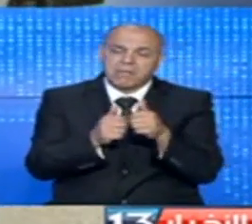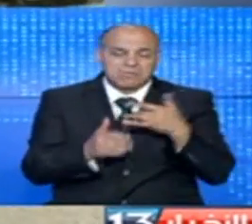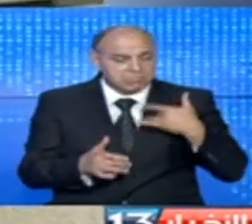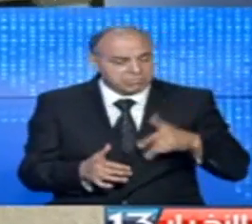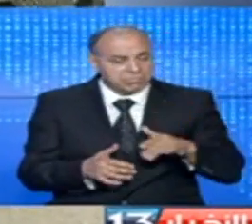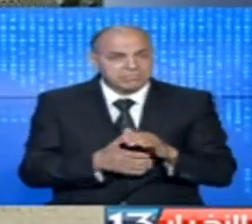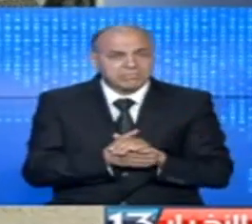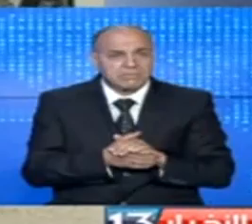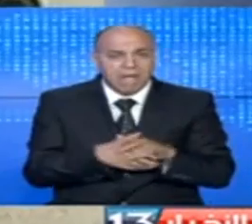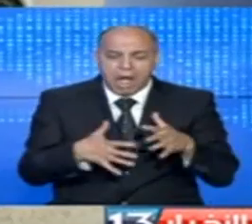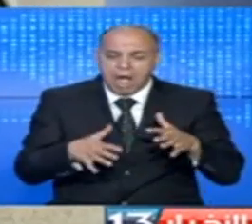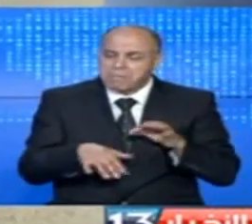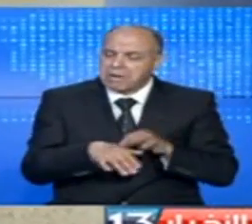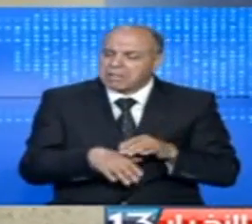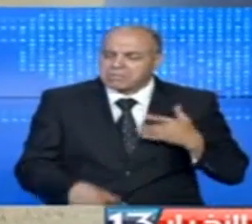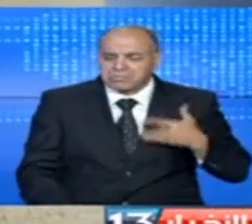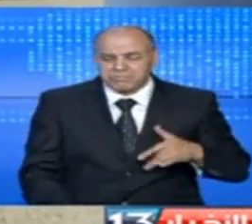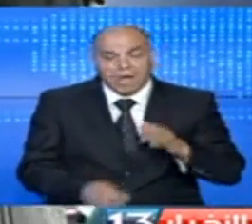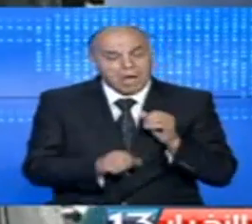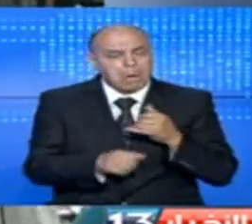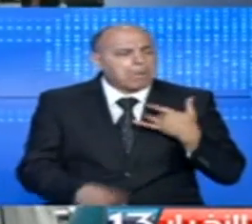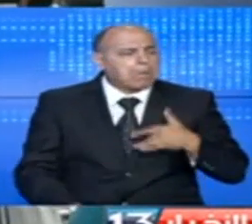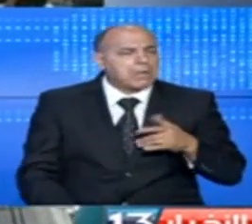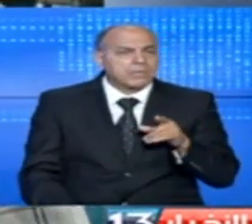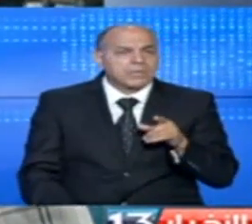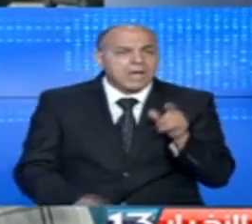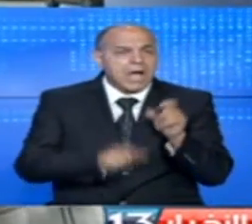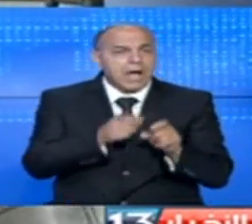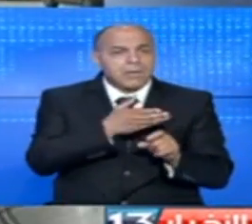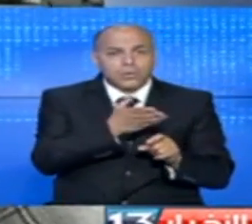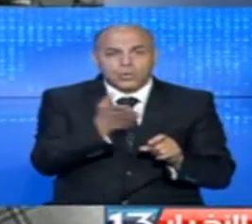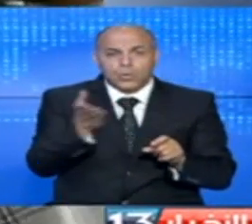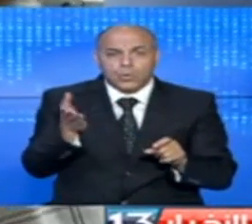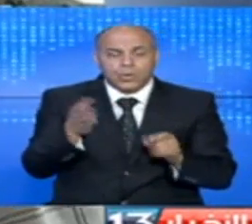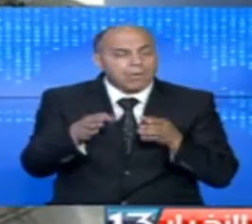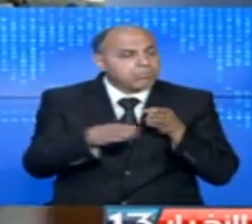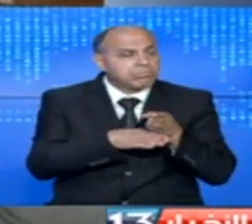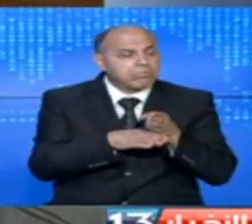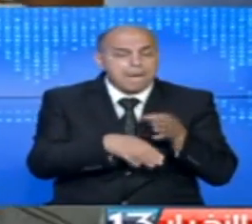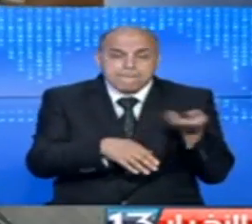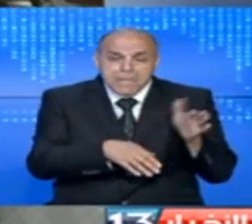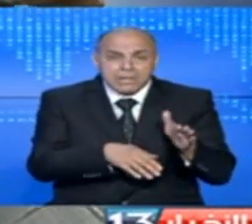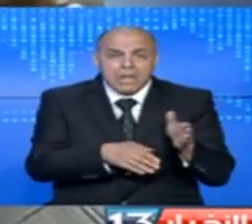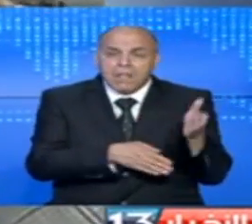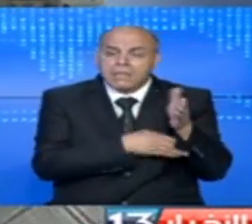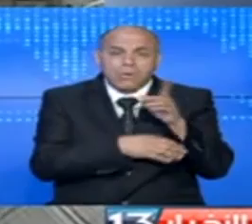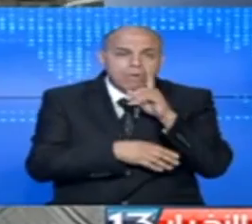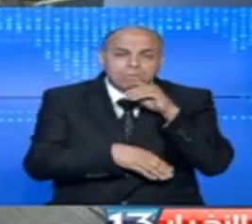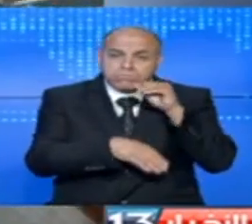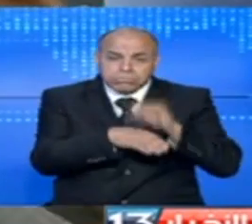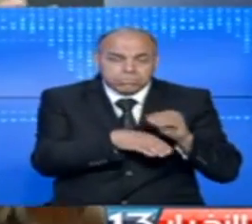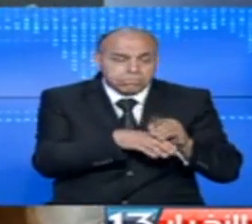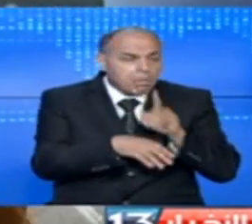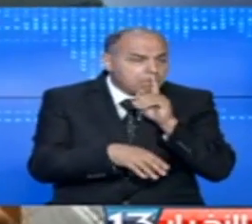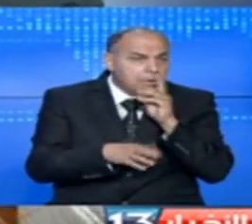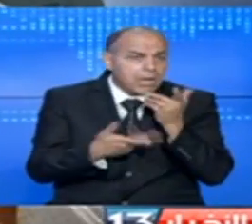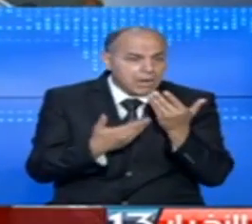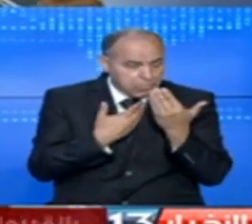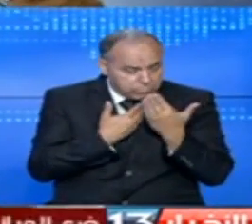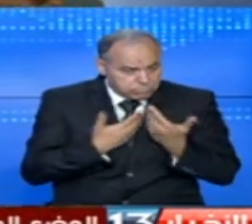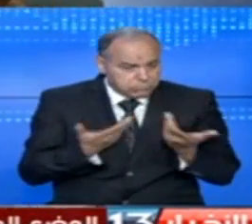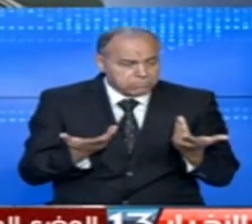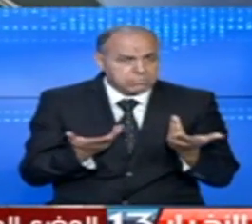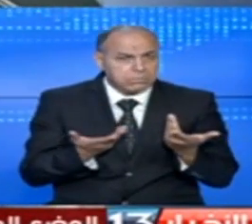مش خايفة من المرض اللي موجود في قروان. عباد فهمتي ولا لا؟ داحمة على الموت. الدولة ماشي راعيتنا، يلزمنا نرعي